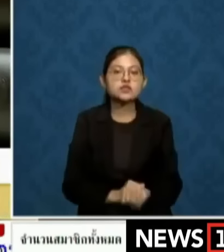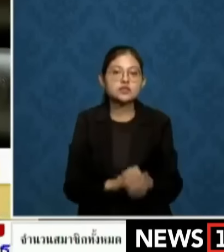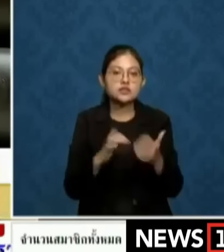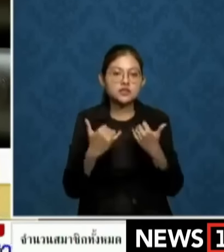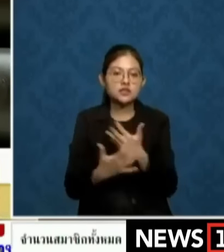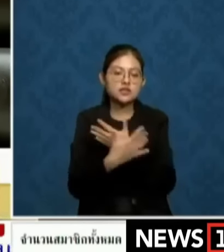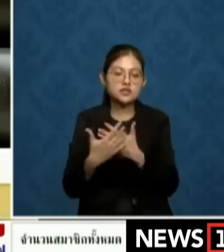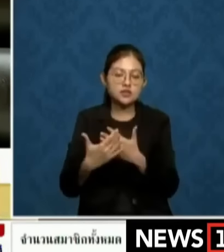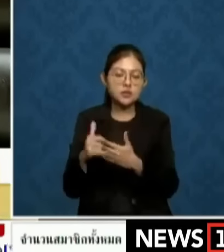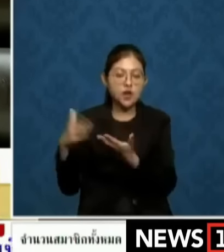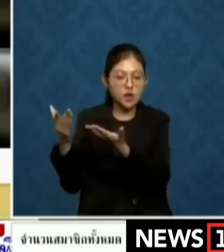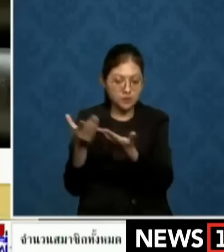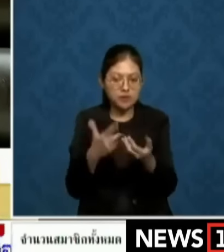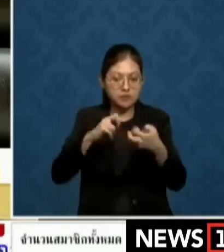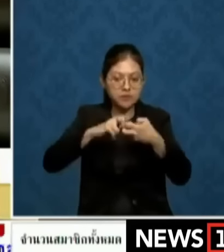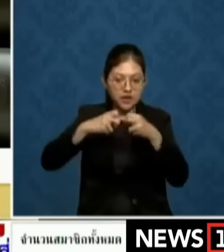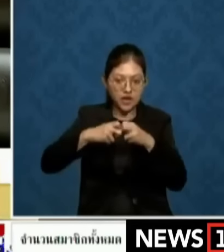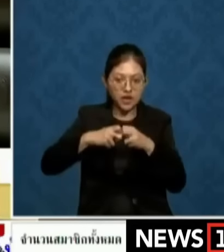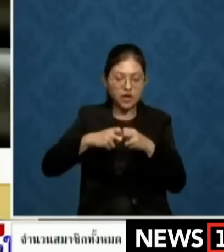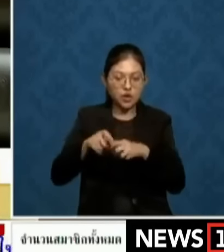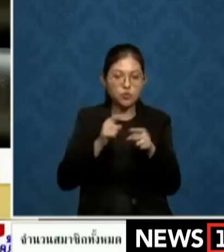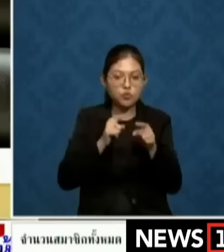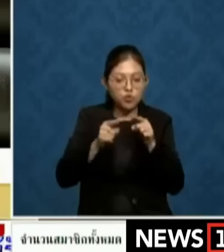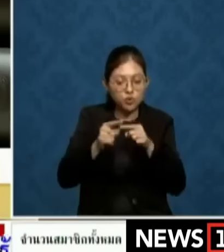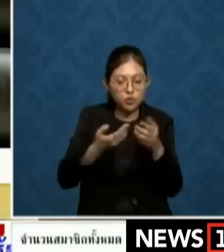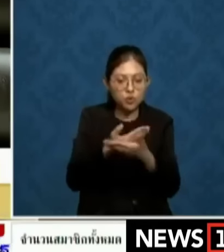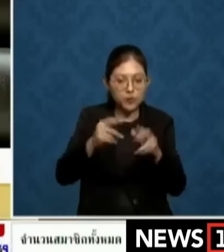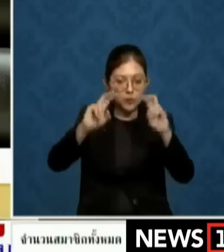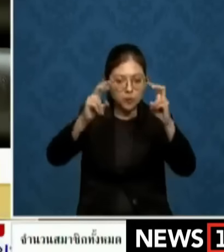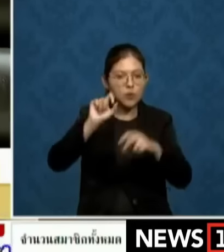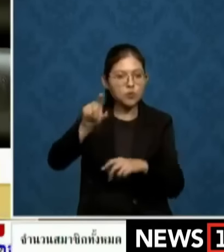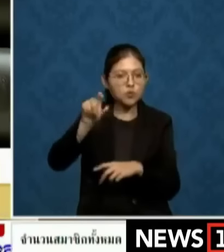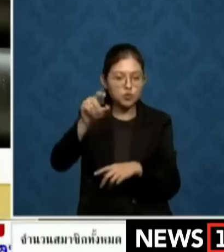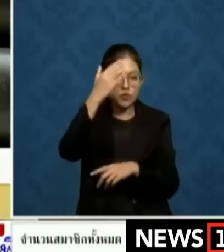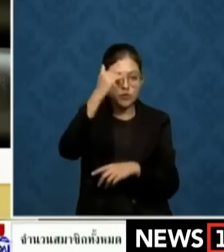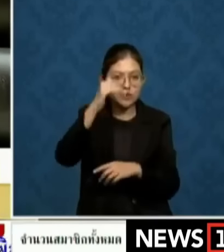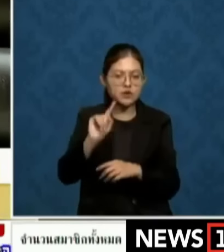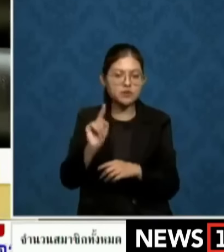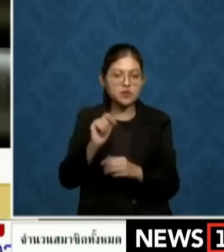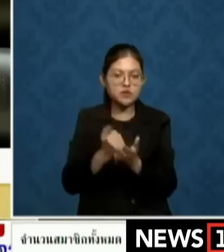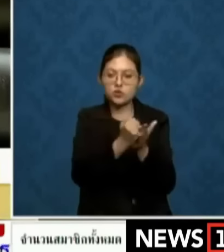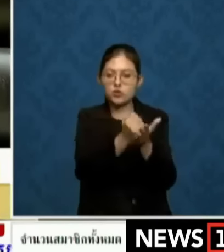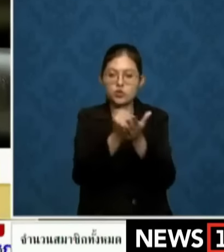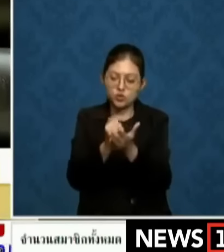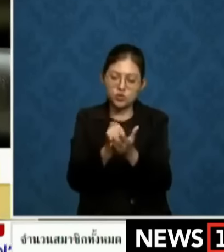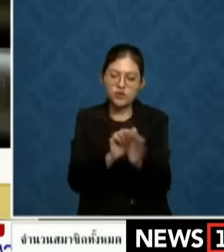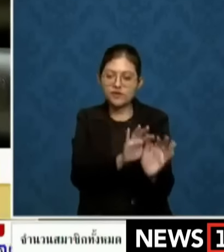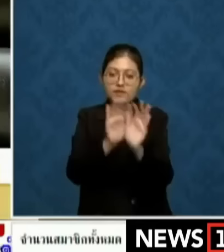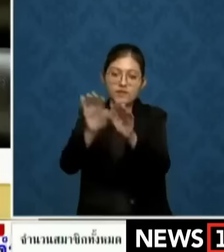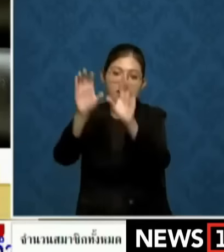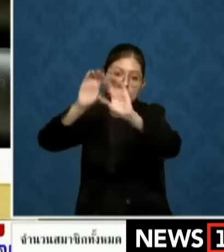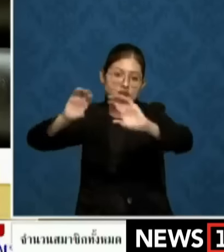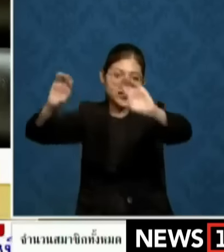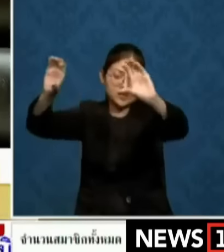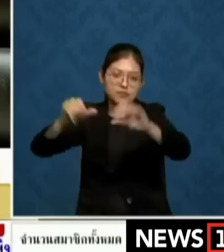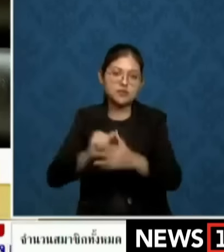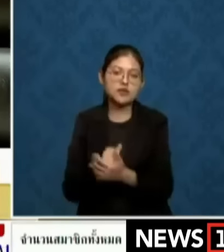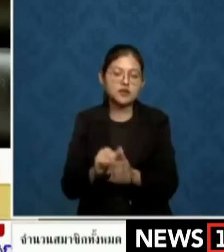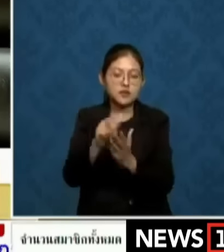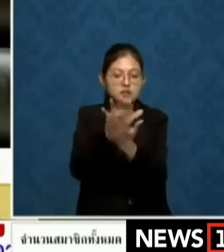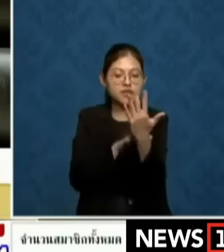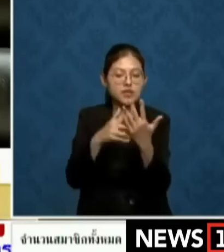าหมอคางดำเข้ามาได้ยังไงใครเอาเข้าใครแพร่กระจายต้องพูดให้หมดต้องเป็นเรื่องที่ประชาชนต้องรับรู้เดี๋ยว